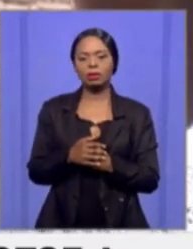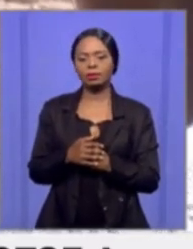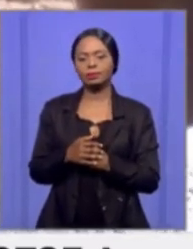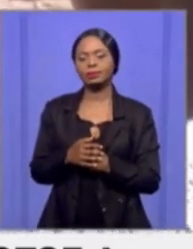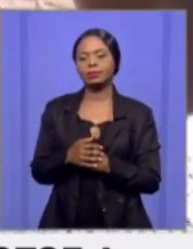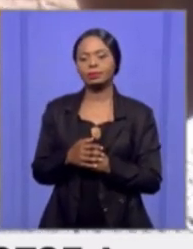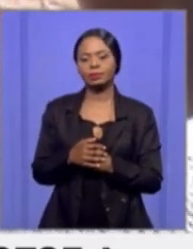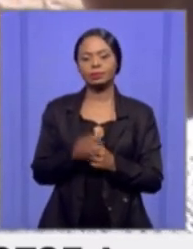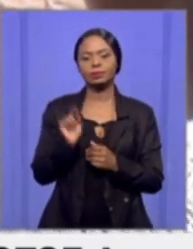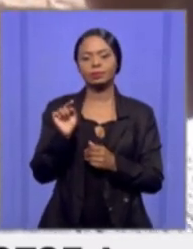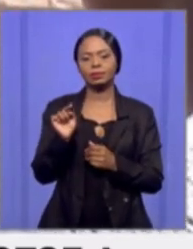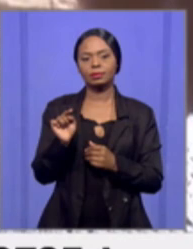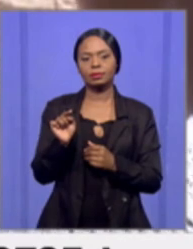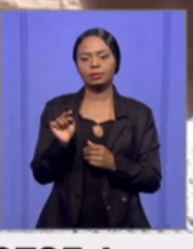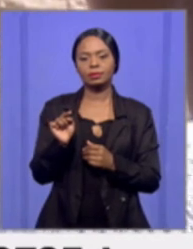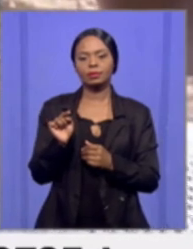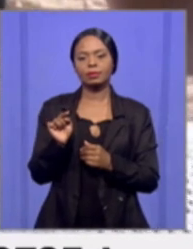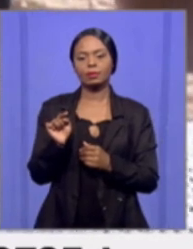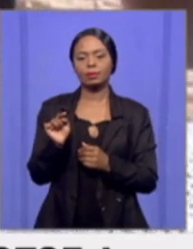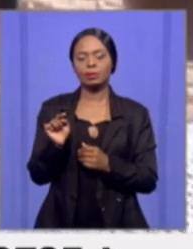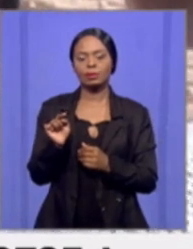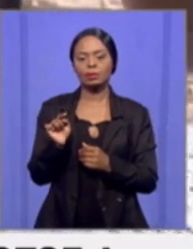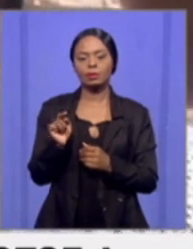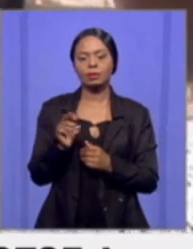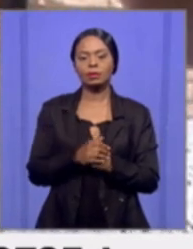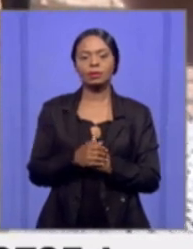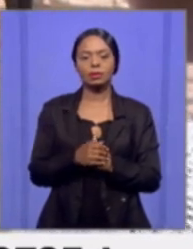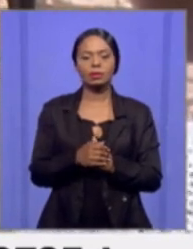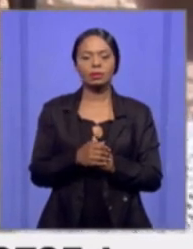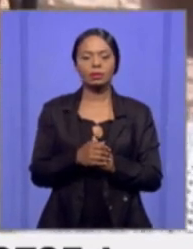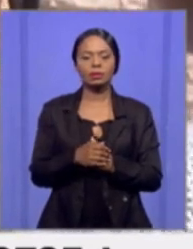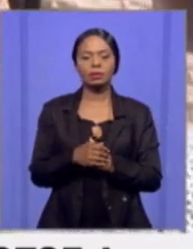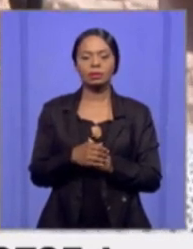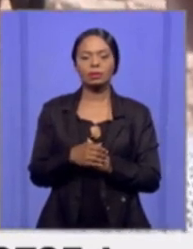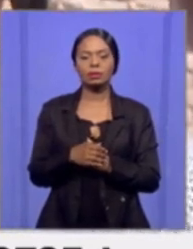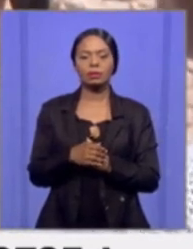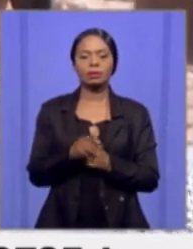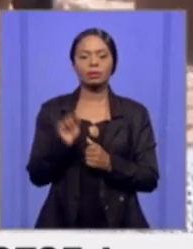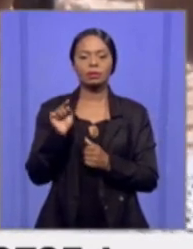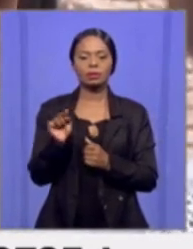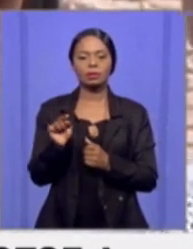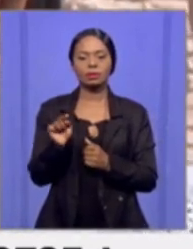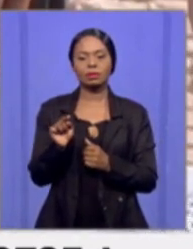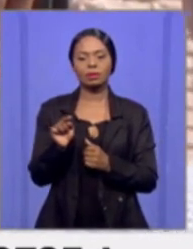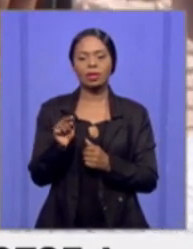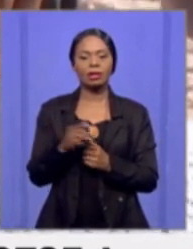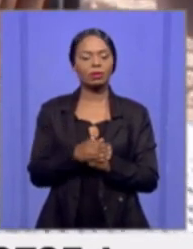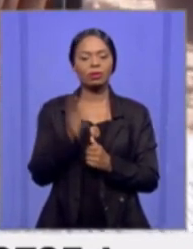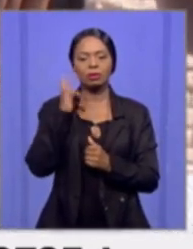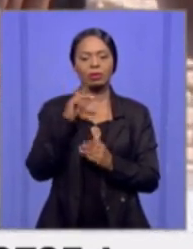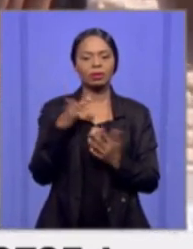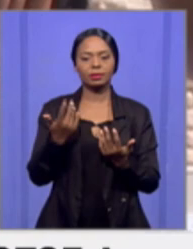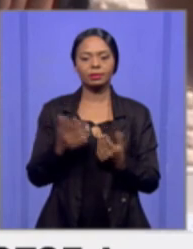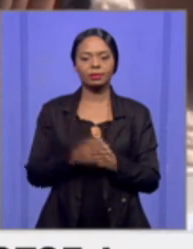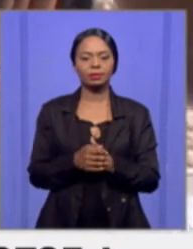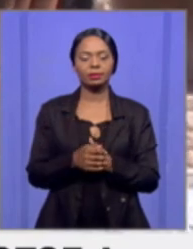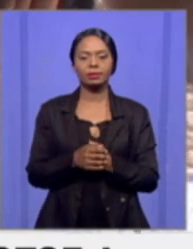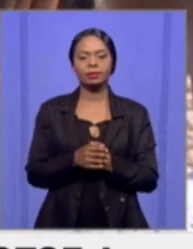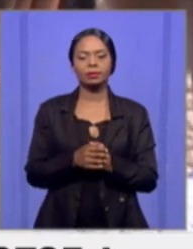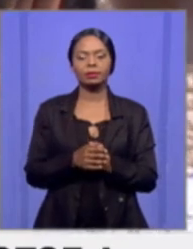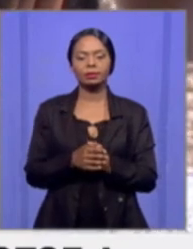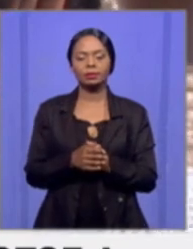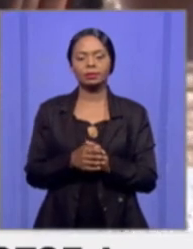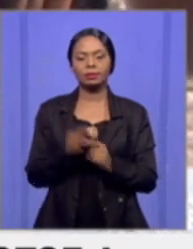o tshinyala o wana o extend Willy Sporto ndi khotsi munene ane aba Eric